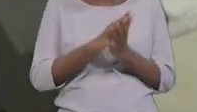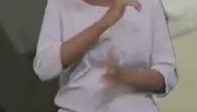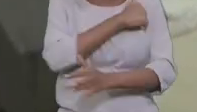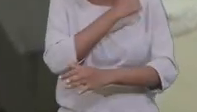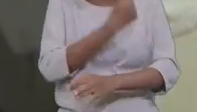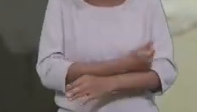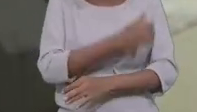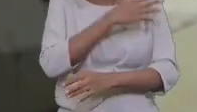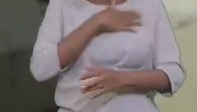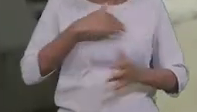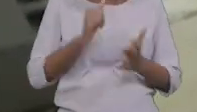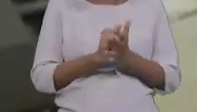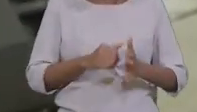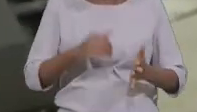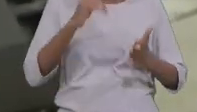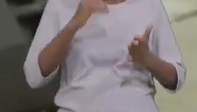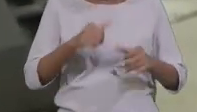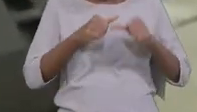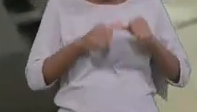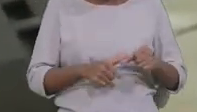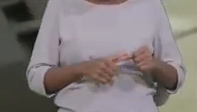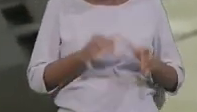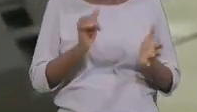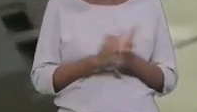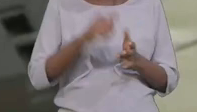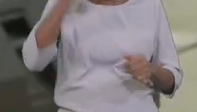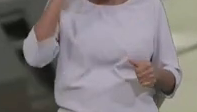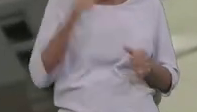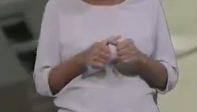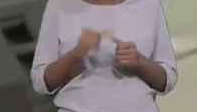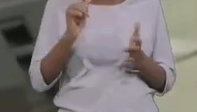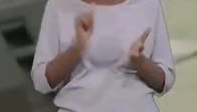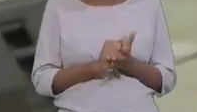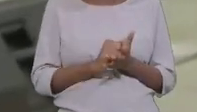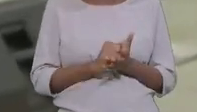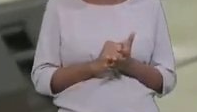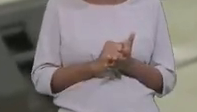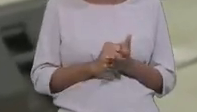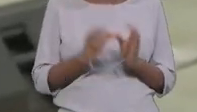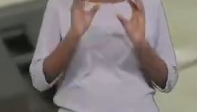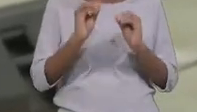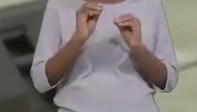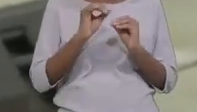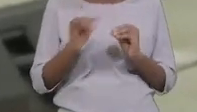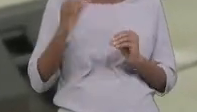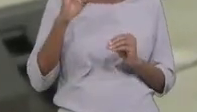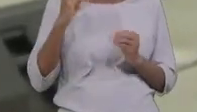puissance, cette autorité et cette stabilité et ce rappel et cet enseignement